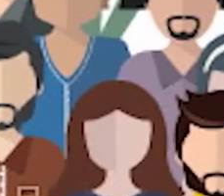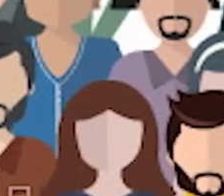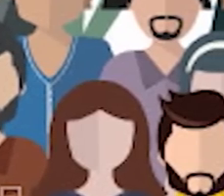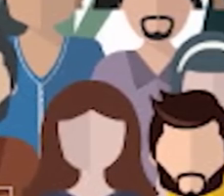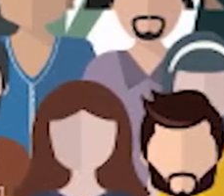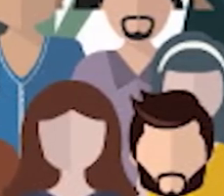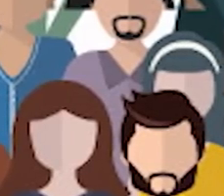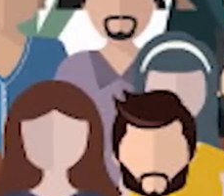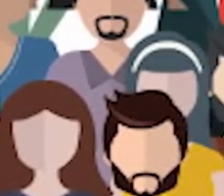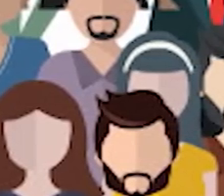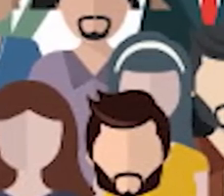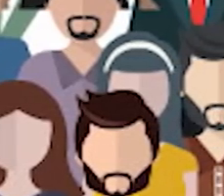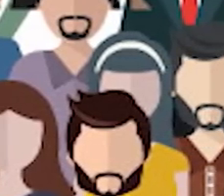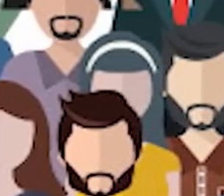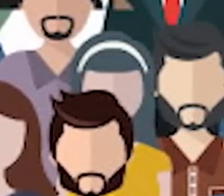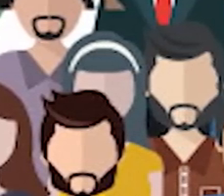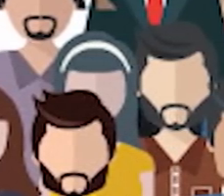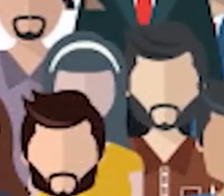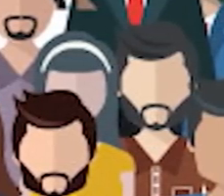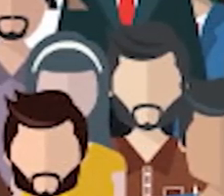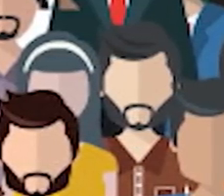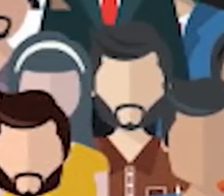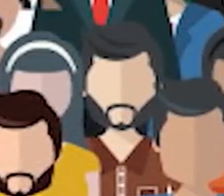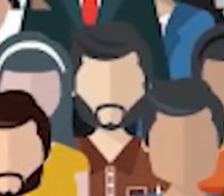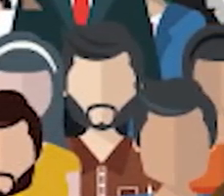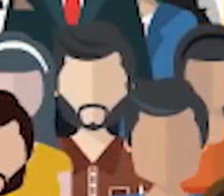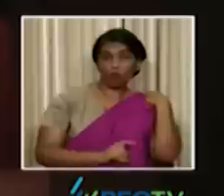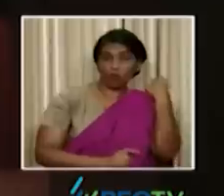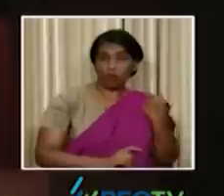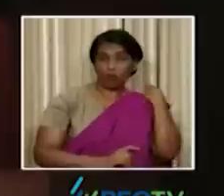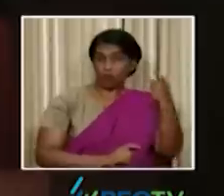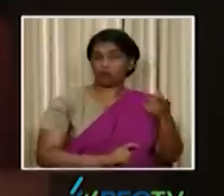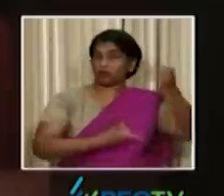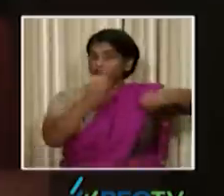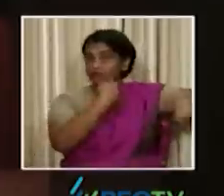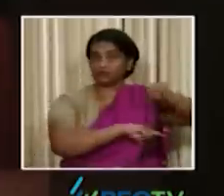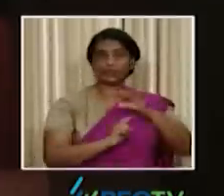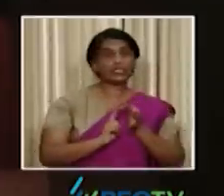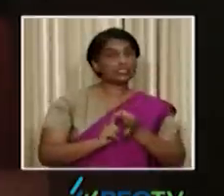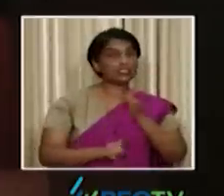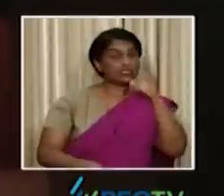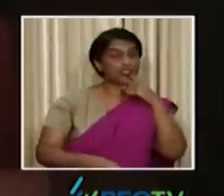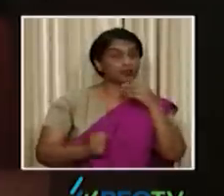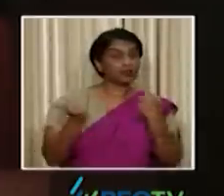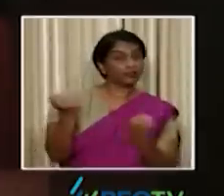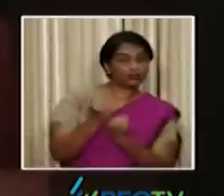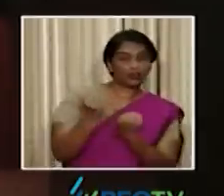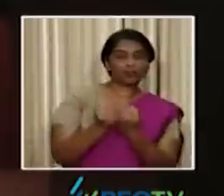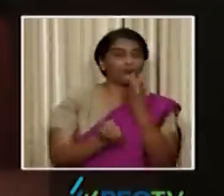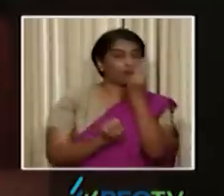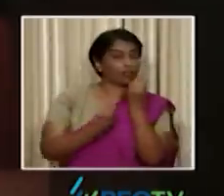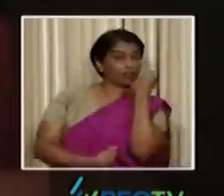මේ ඊයේ කතාවලින් ටිකක් අහලම ගියොත් නේද හොඳ එහෙනම් පොඩ්ඩක් අහන්නකෝ තමන්ගේ ජනාධිපතිවරණ ව්‍යාපාරයට මුදල් ලබා